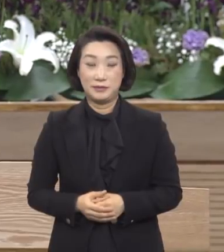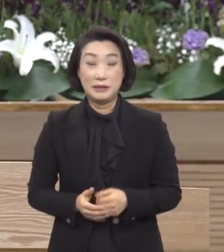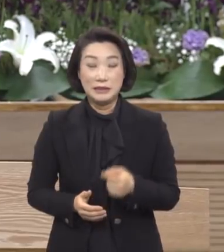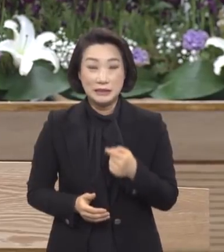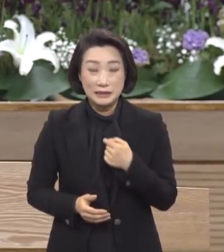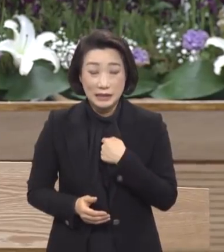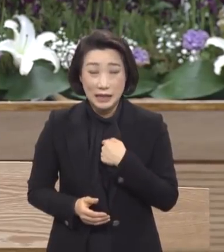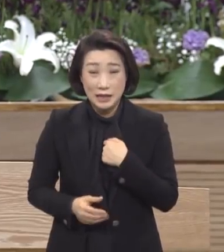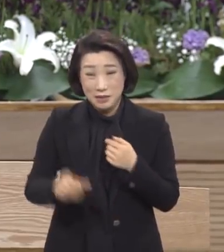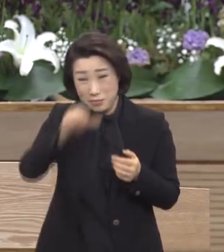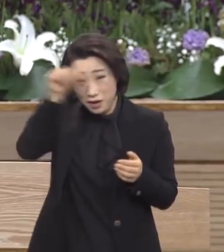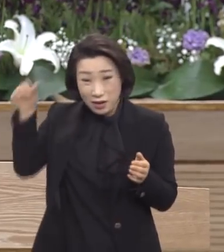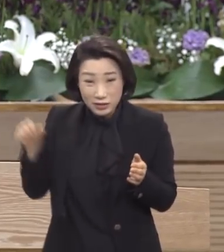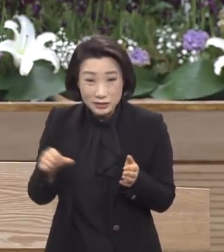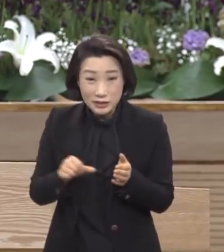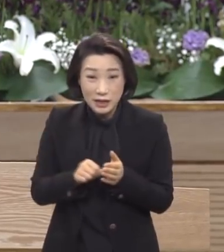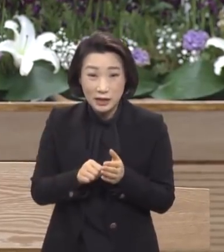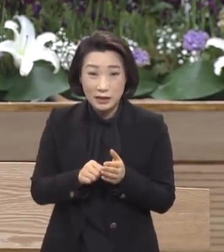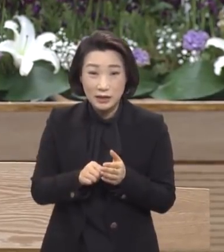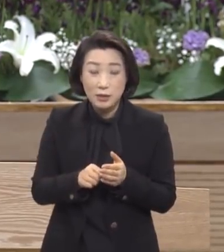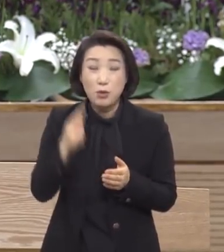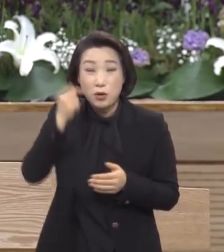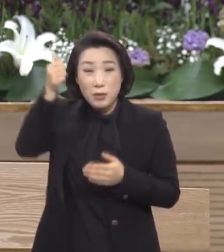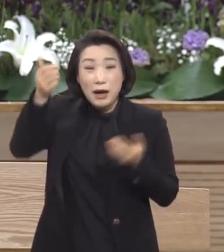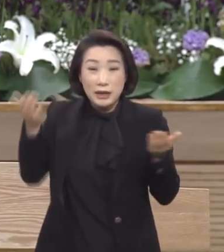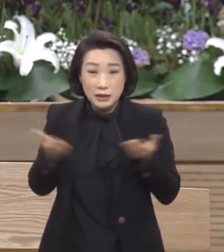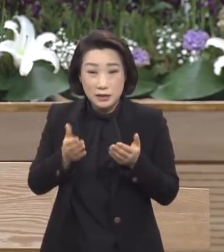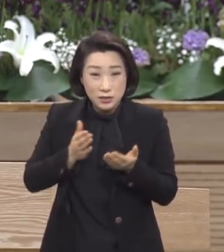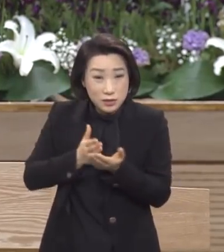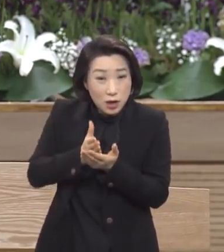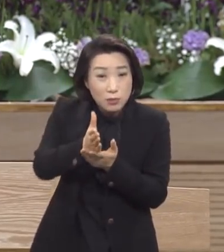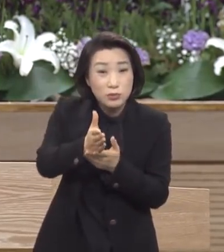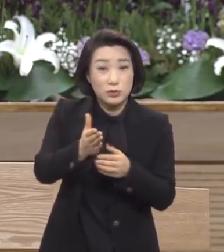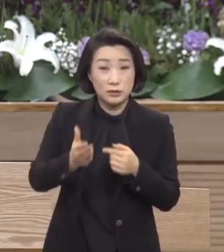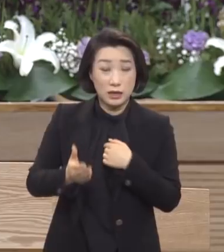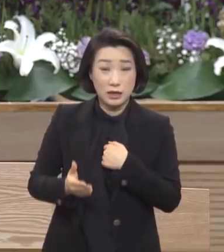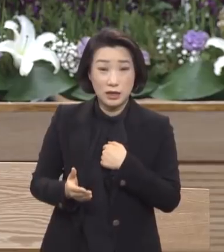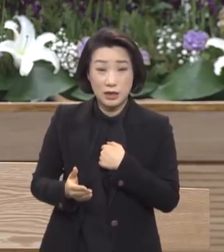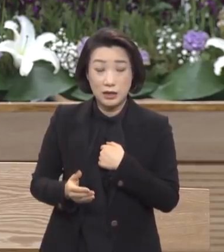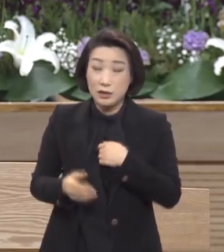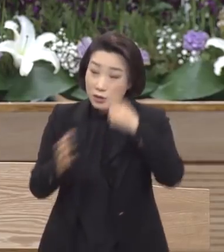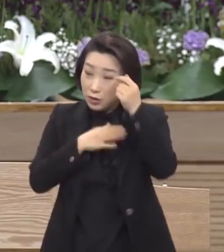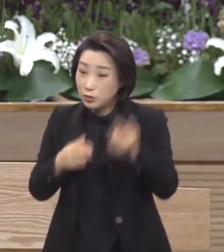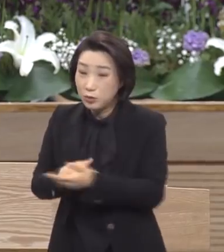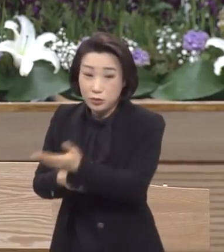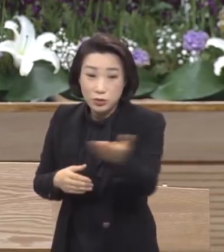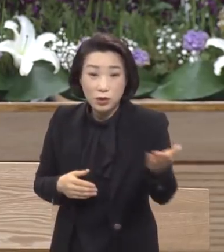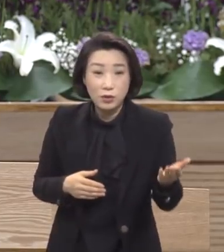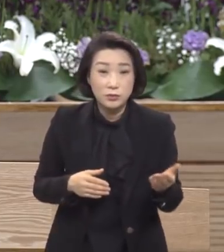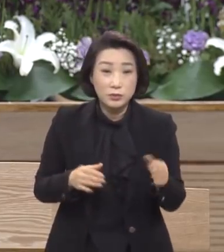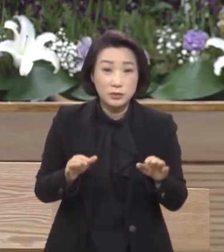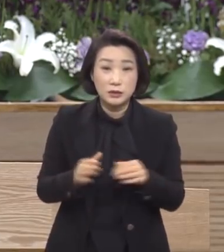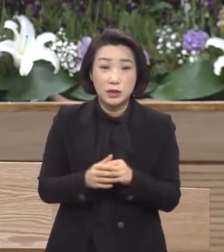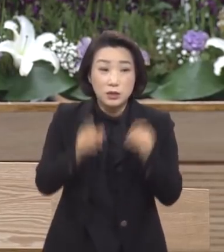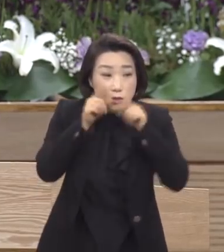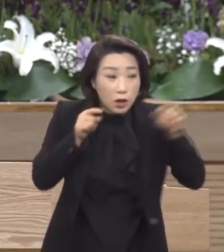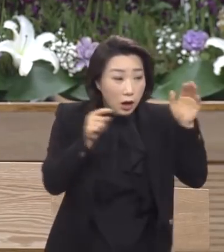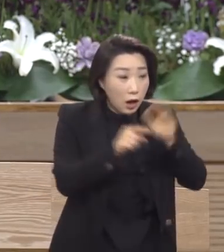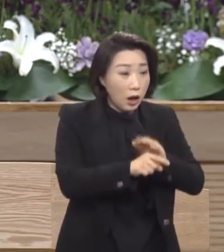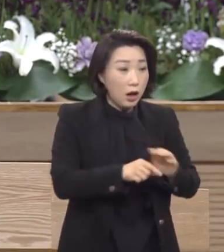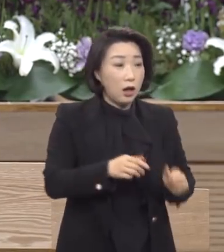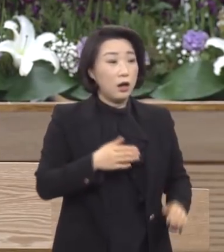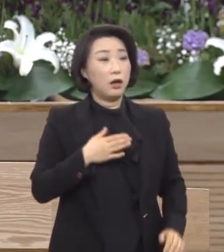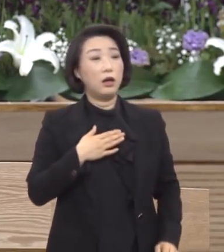내 평생에 목회했는데 우리 성도들이 지옥